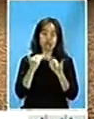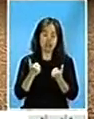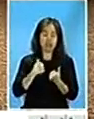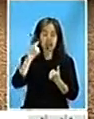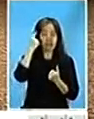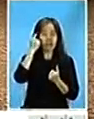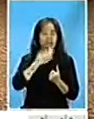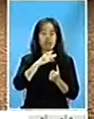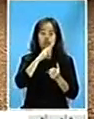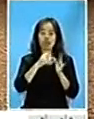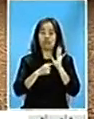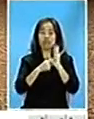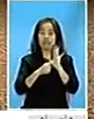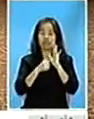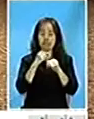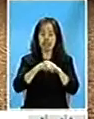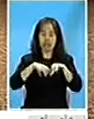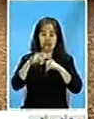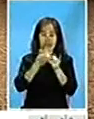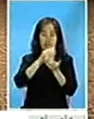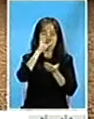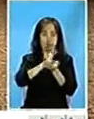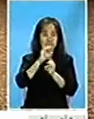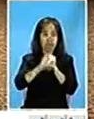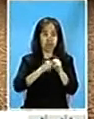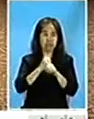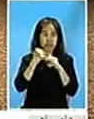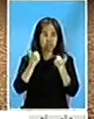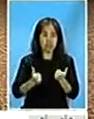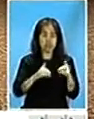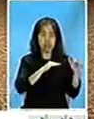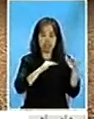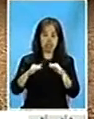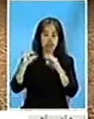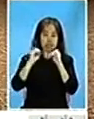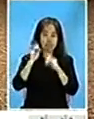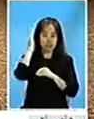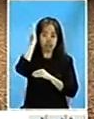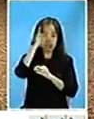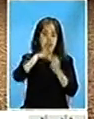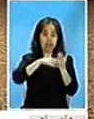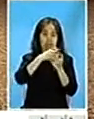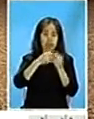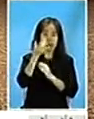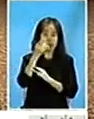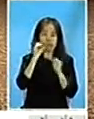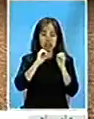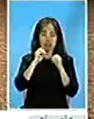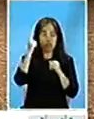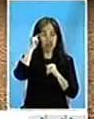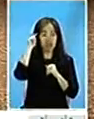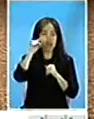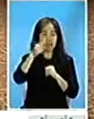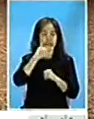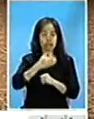อันนี้ก็เป็นตัวอย่างนะคะว่าการจะทำงบประมาณปีนี้มันไม่ได้เตรียมเรื่องของอนาคตของประเทศไทยแล้วก็คิดถึงความยั่งยืนนะ